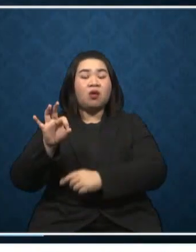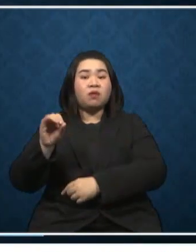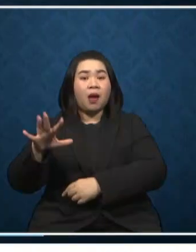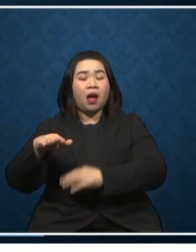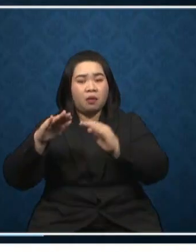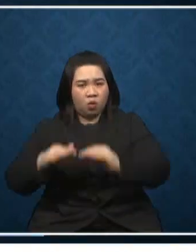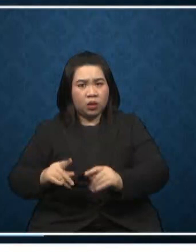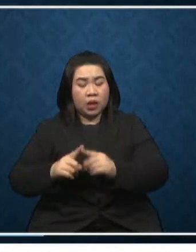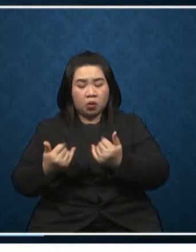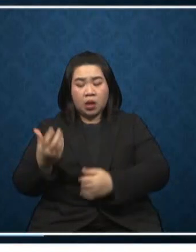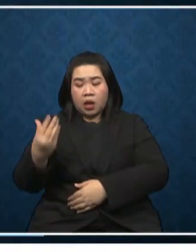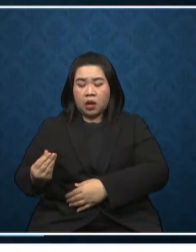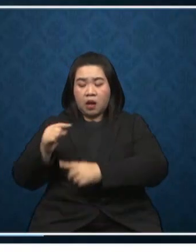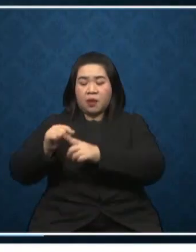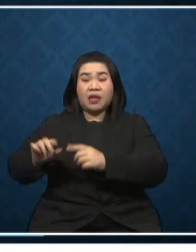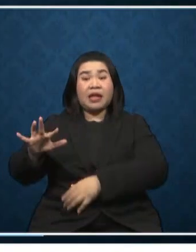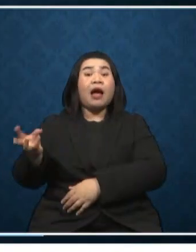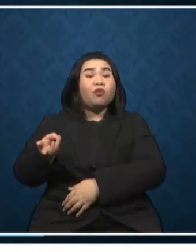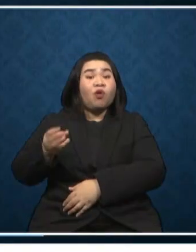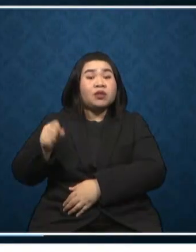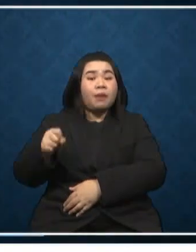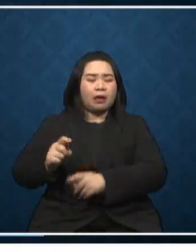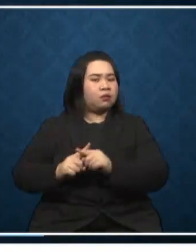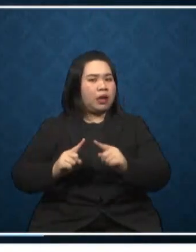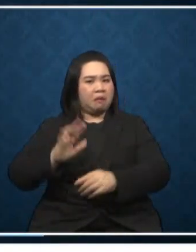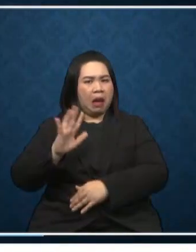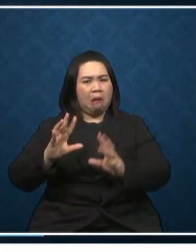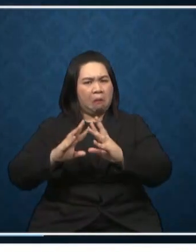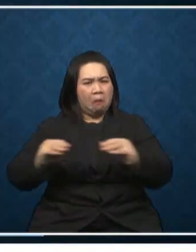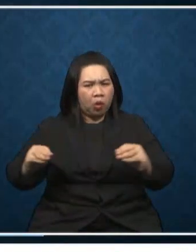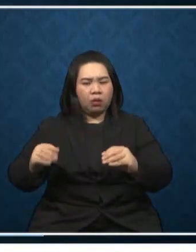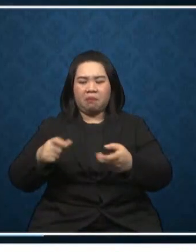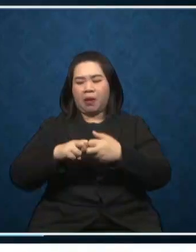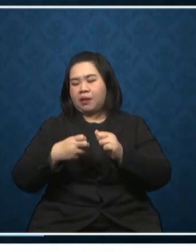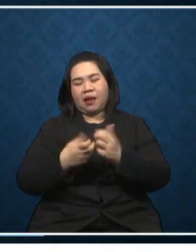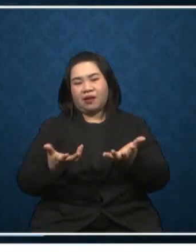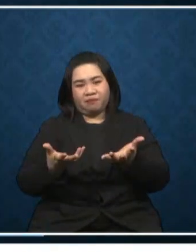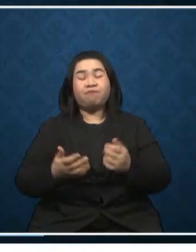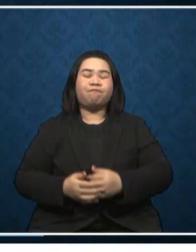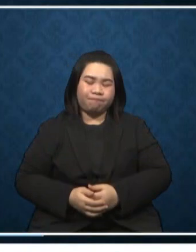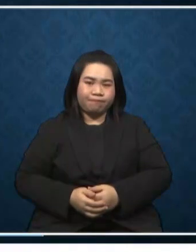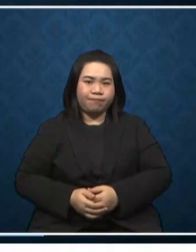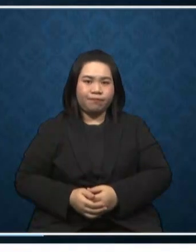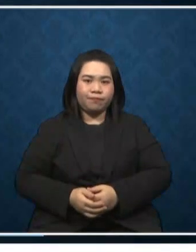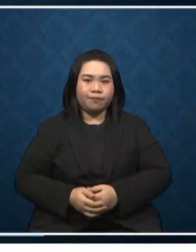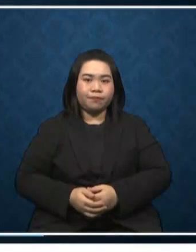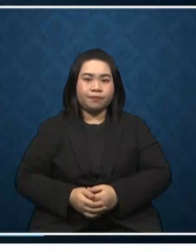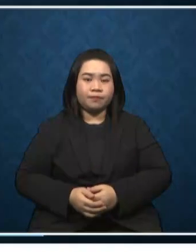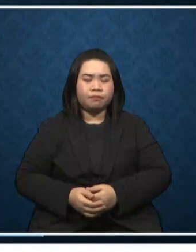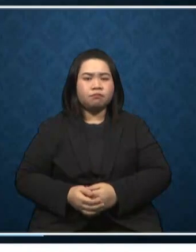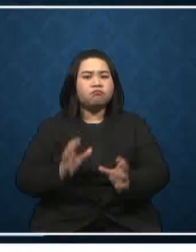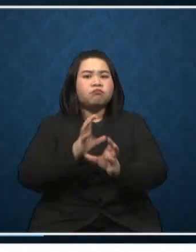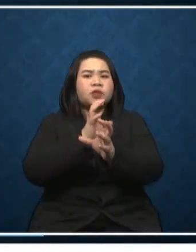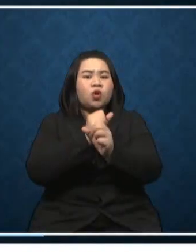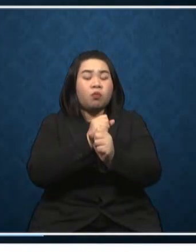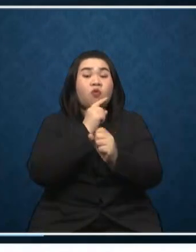ผรอแ 5% ก็ไมตเชมากมายอะไรแต่จะตำจัดหมดมก็มปัหาอยู่อันนี้สุดท้ายแล้วเป็ไงก